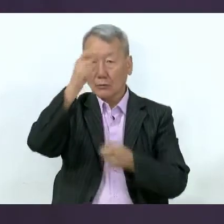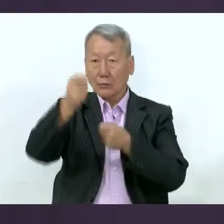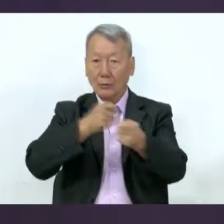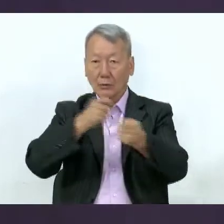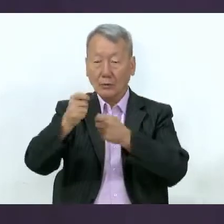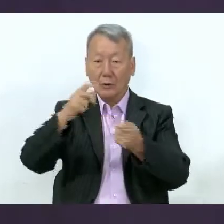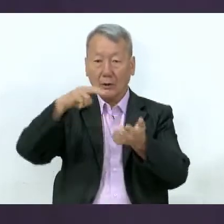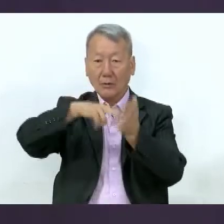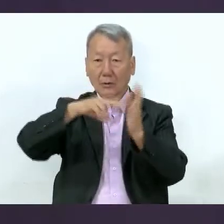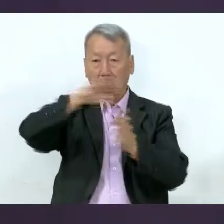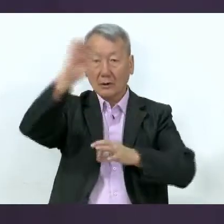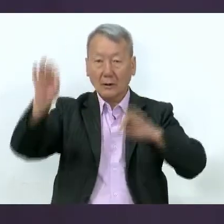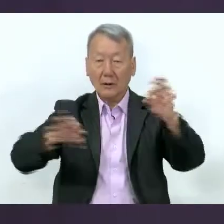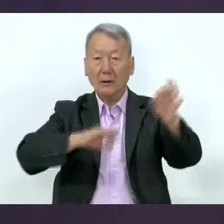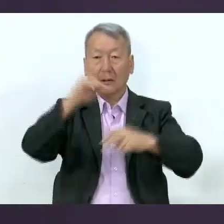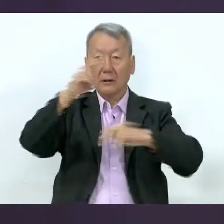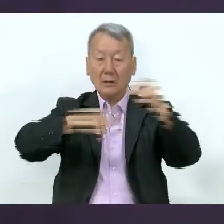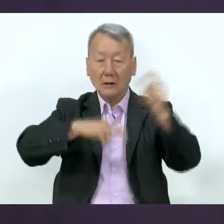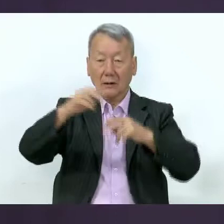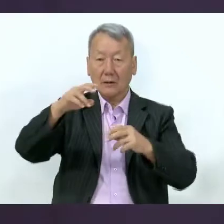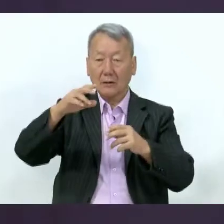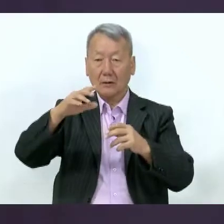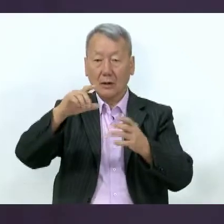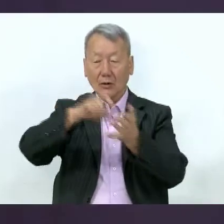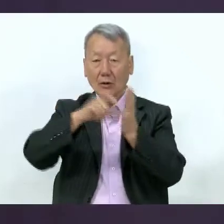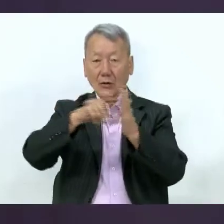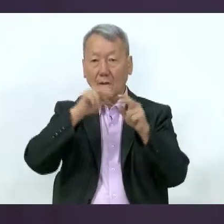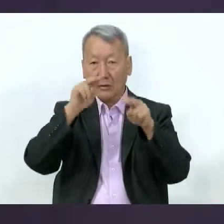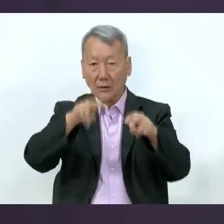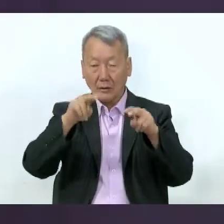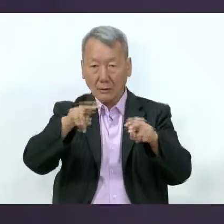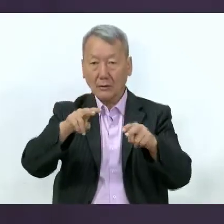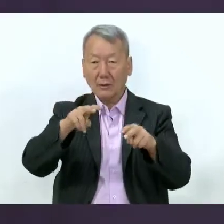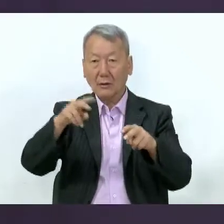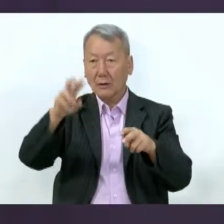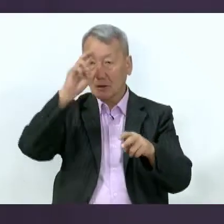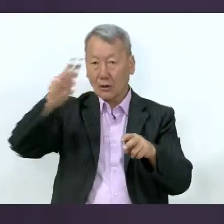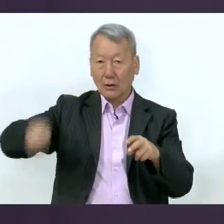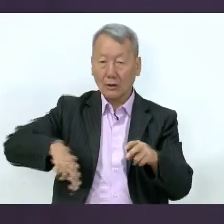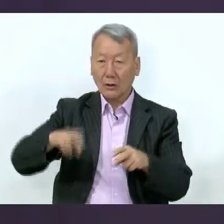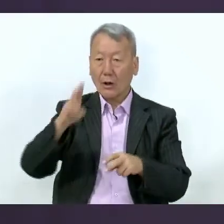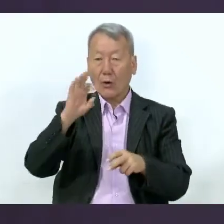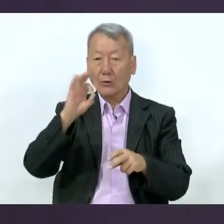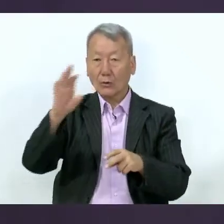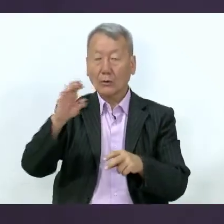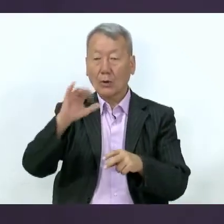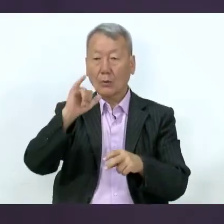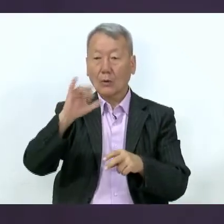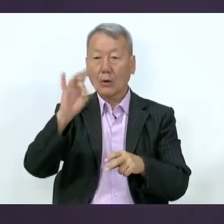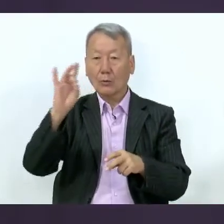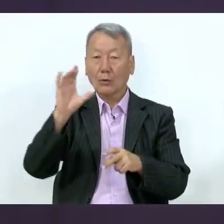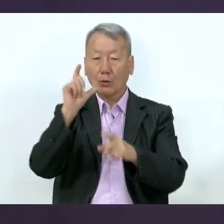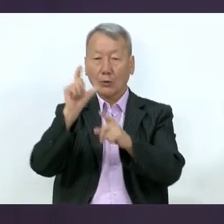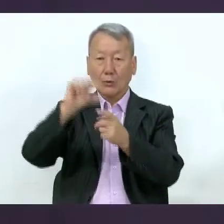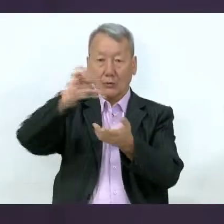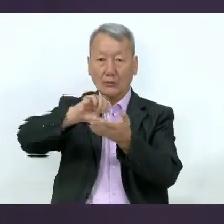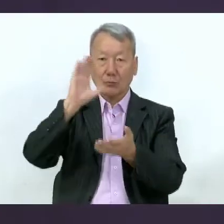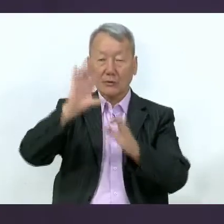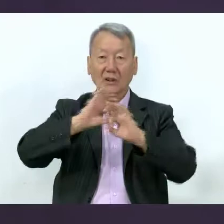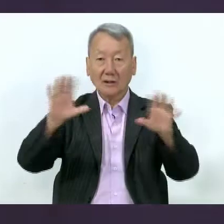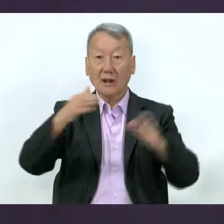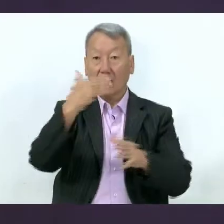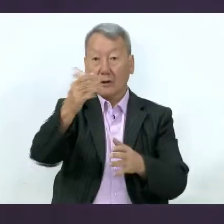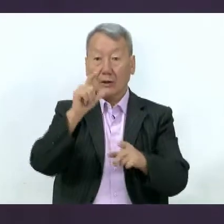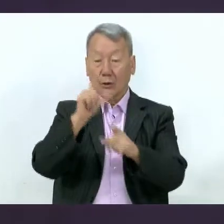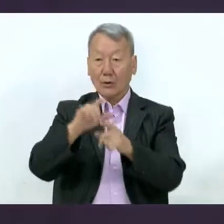қарашту архитектура құрылыш жена Тұрақжай Камналдық Чарба мамлекеттік агенттегінің директоры Коқычаров Урматбек Курманбек өйші малымат берет.